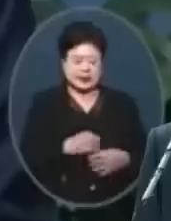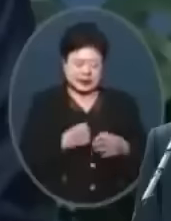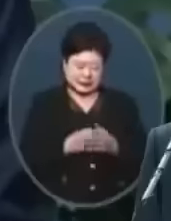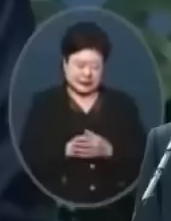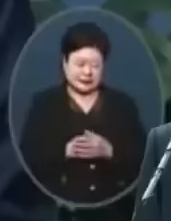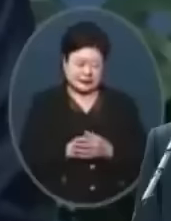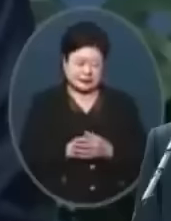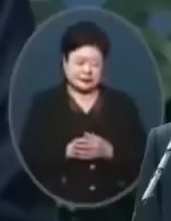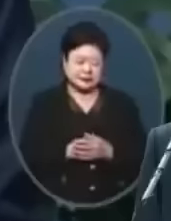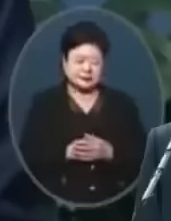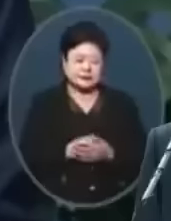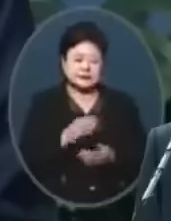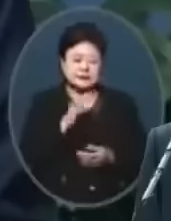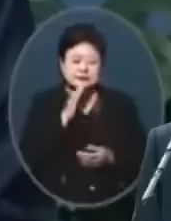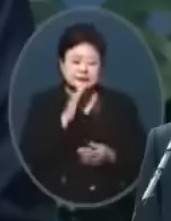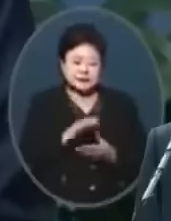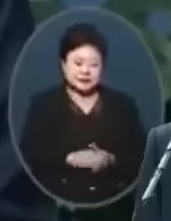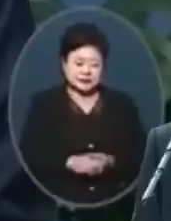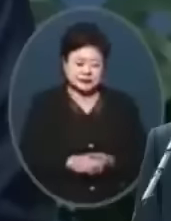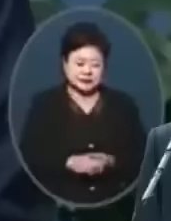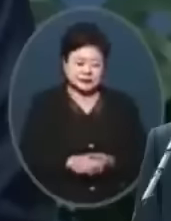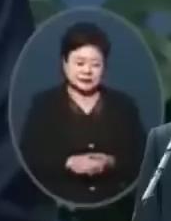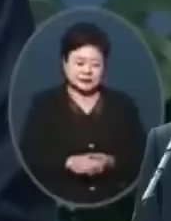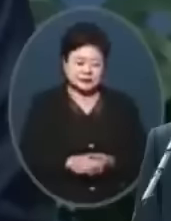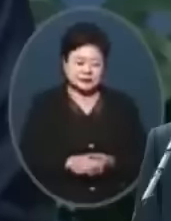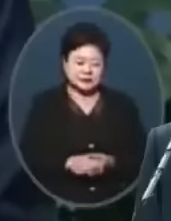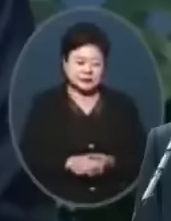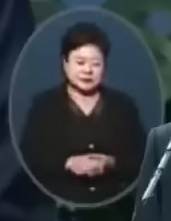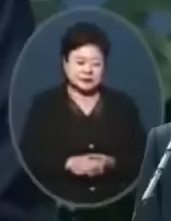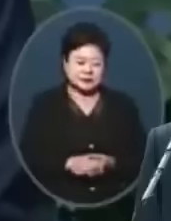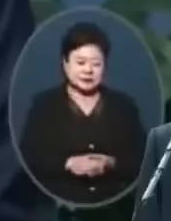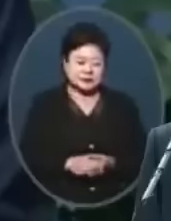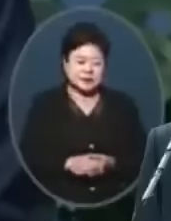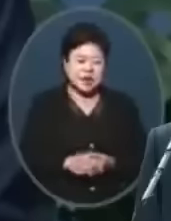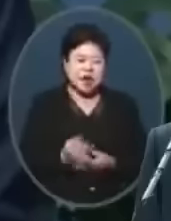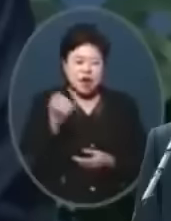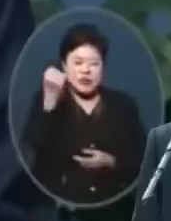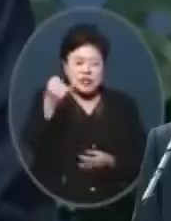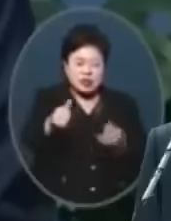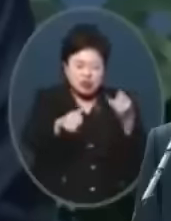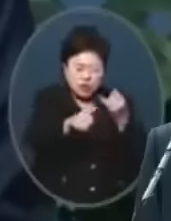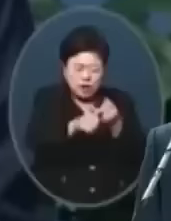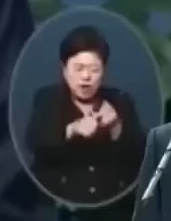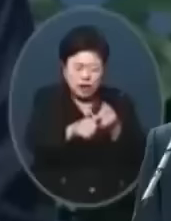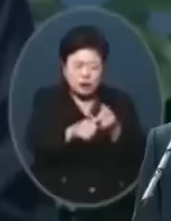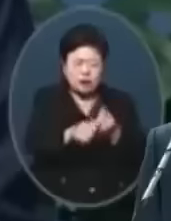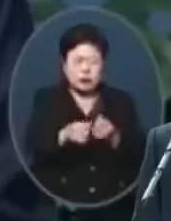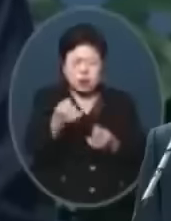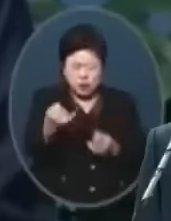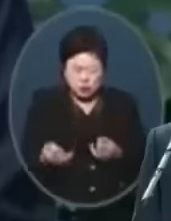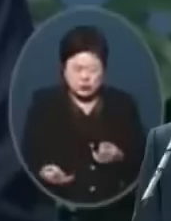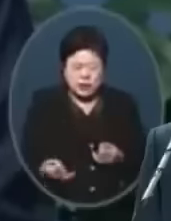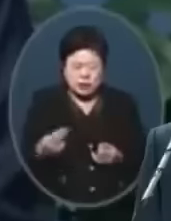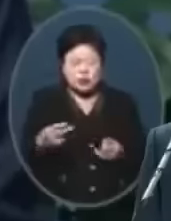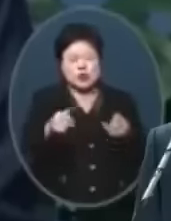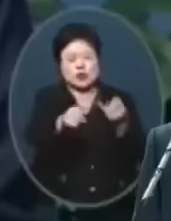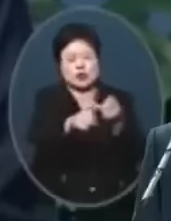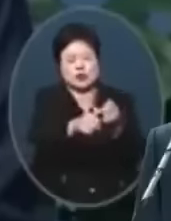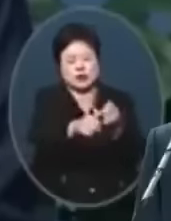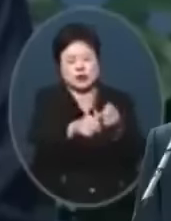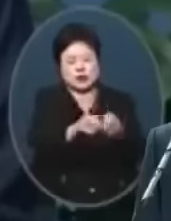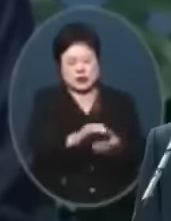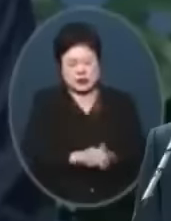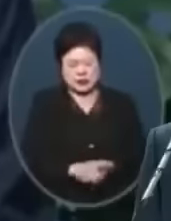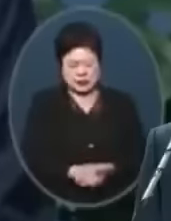그래서 라헬하고 또 결혼식을 올렸습니다. 그런데 얼마나 야곱이